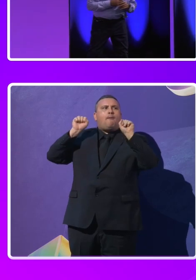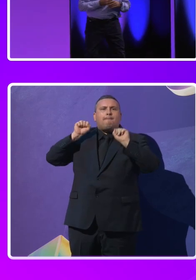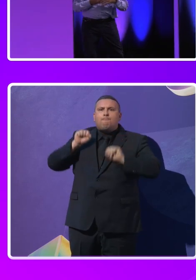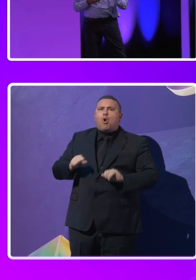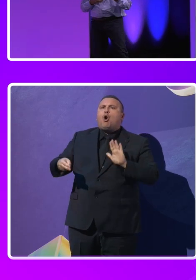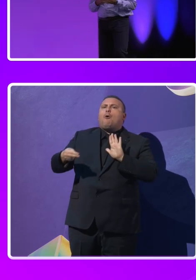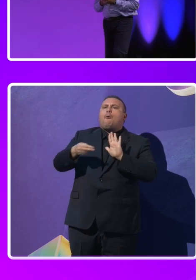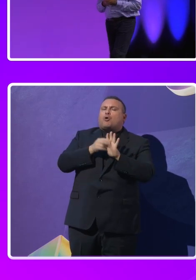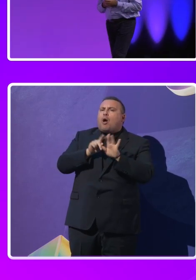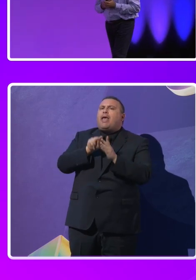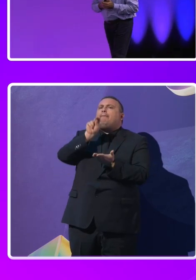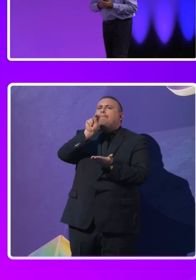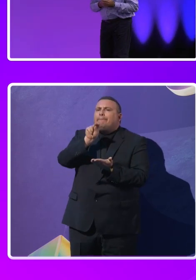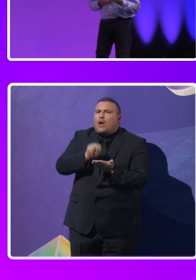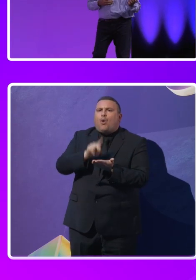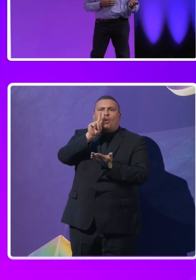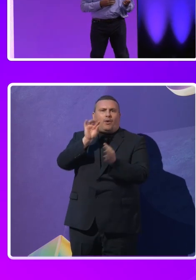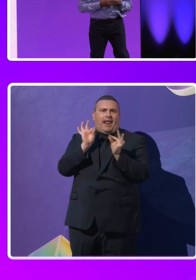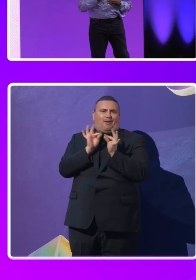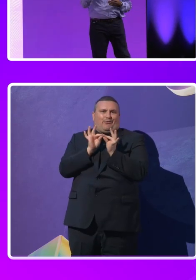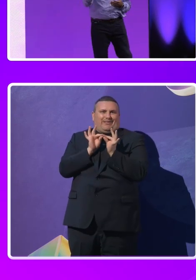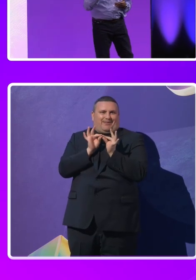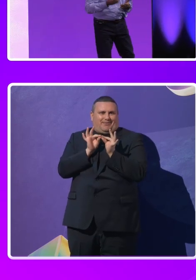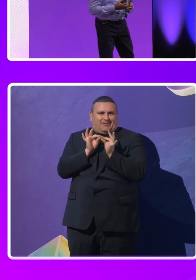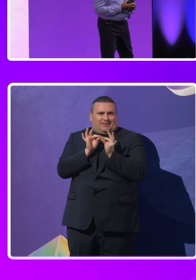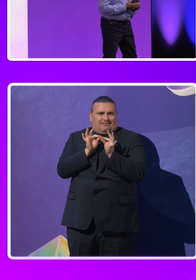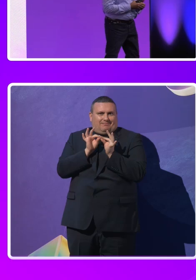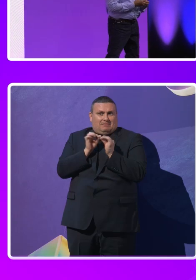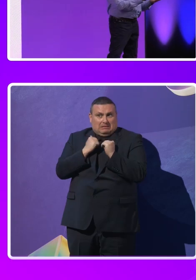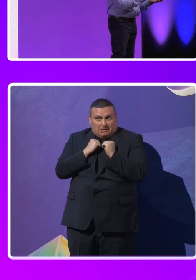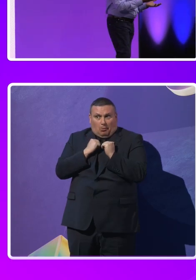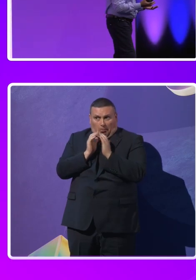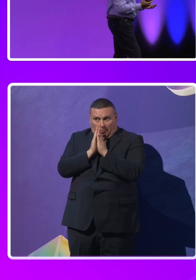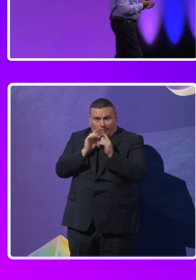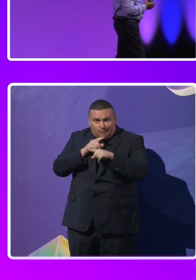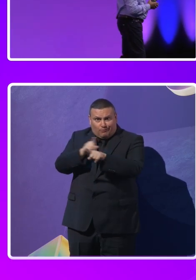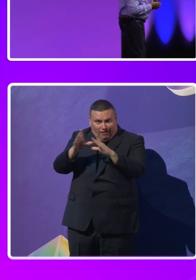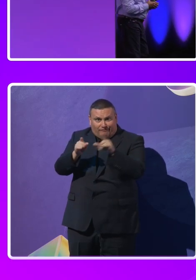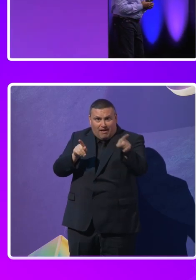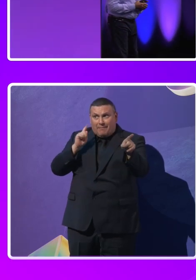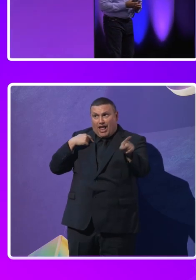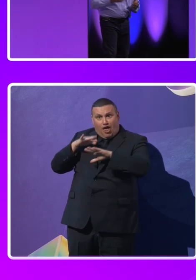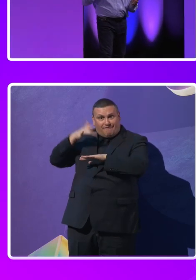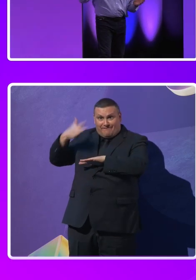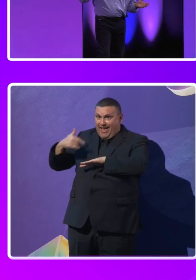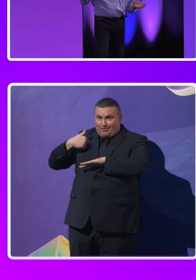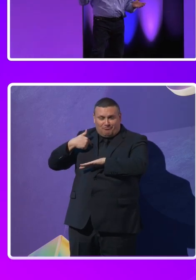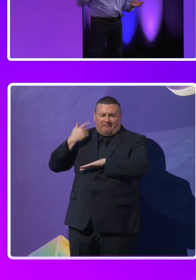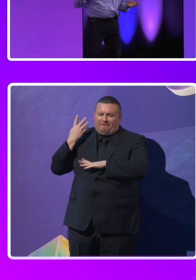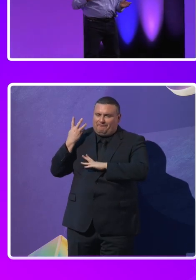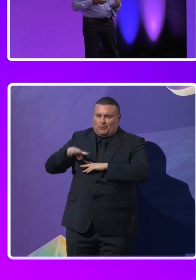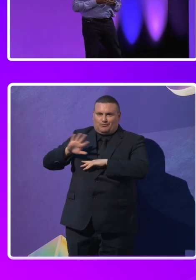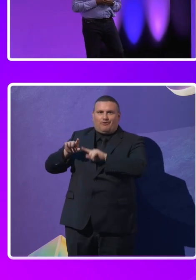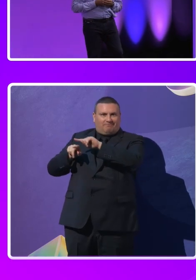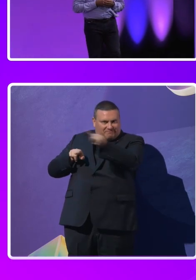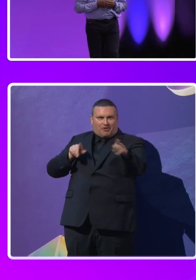ok E noi vi invitiamo a farlo perché lì che abbiamo imparato tutte le cose che sappiamo ed è lì che ci piace essere insieme con voi ora perché tutte queste